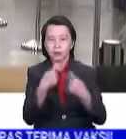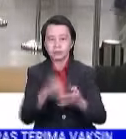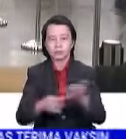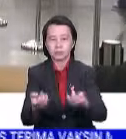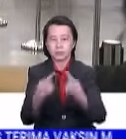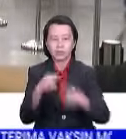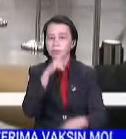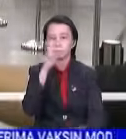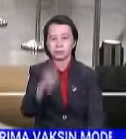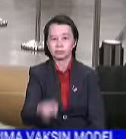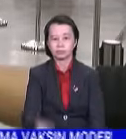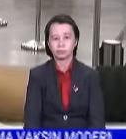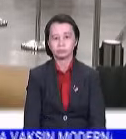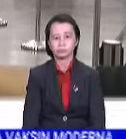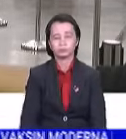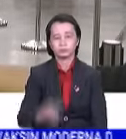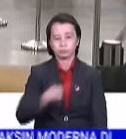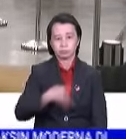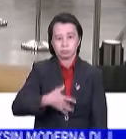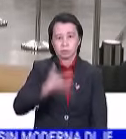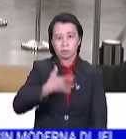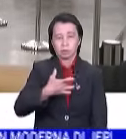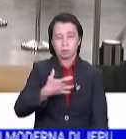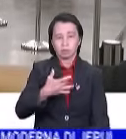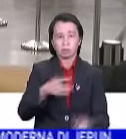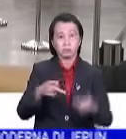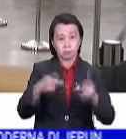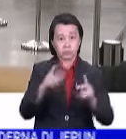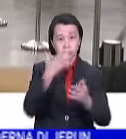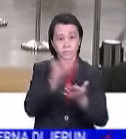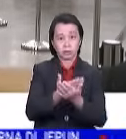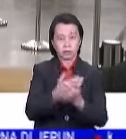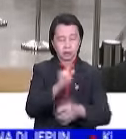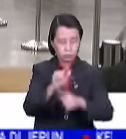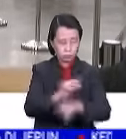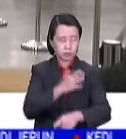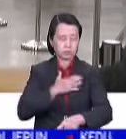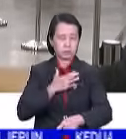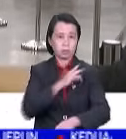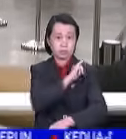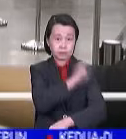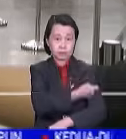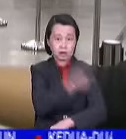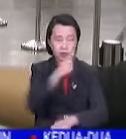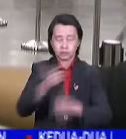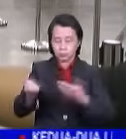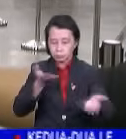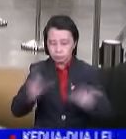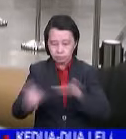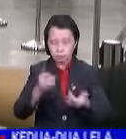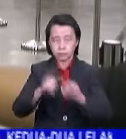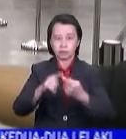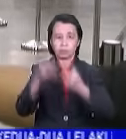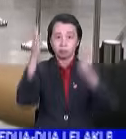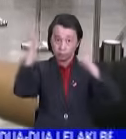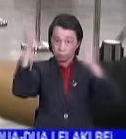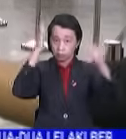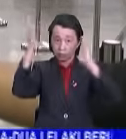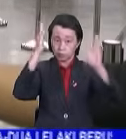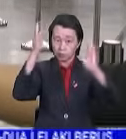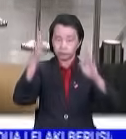misalnya saya ini peluang yang baik untuk dragan tenaga saya Masa saya untuk berciuman kekuatan negara